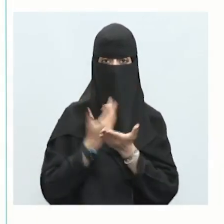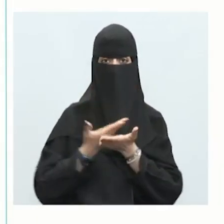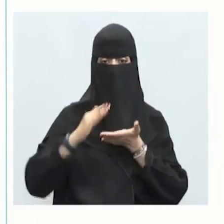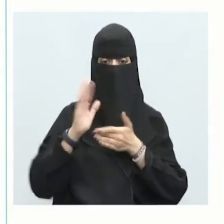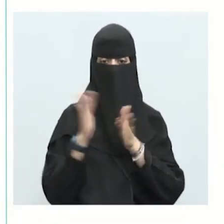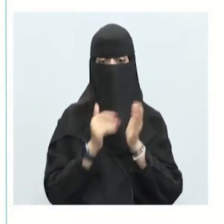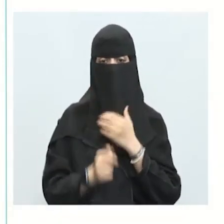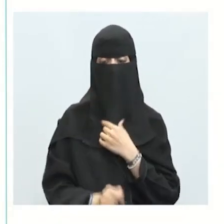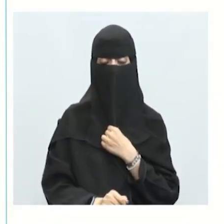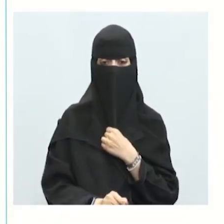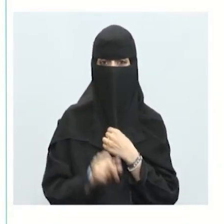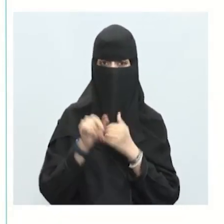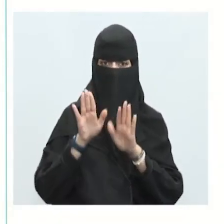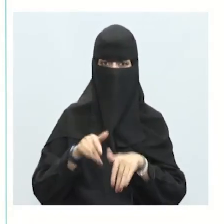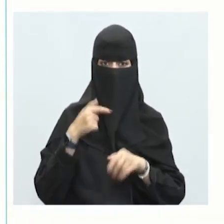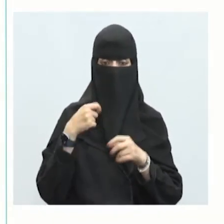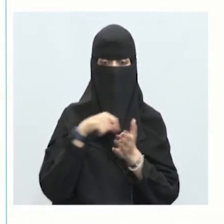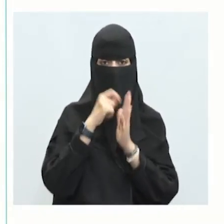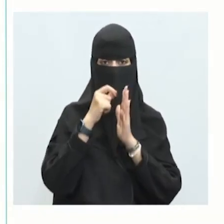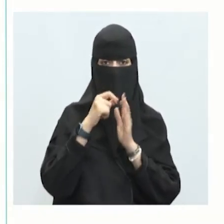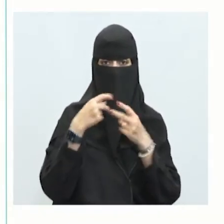ناجح عند تشغيل